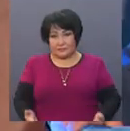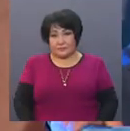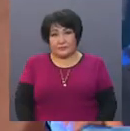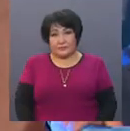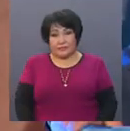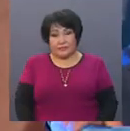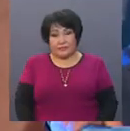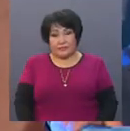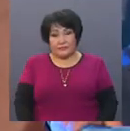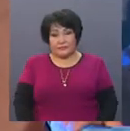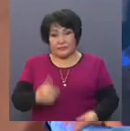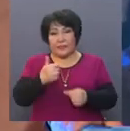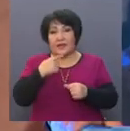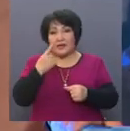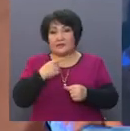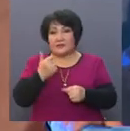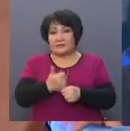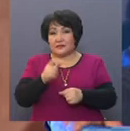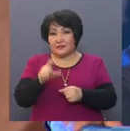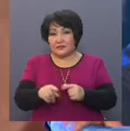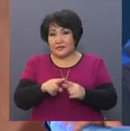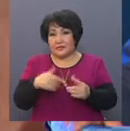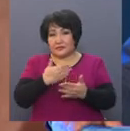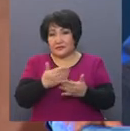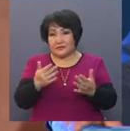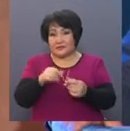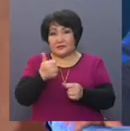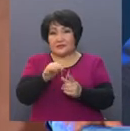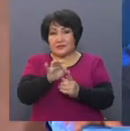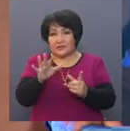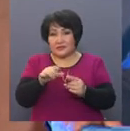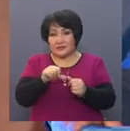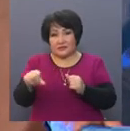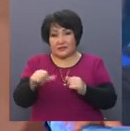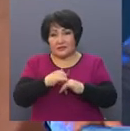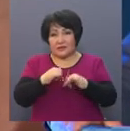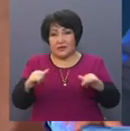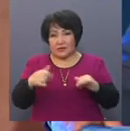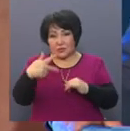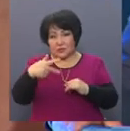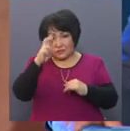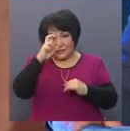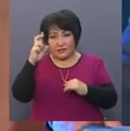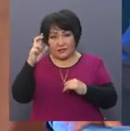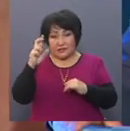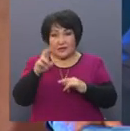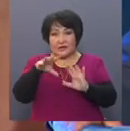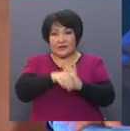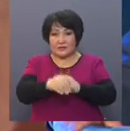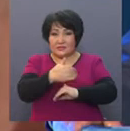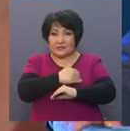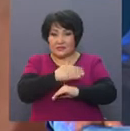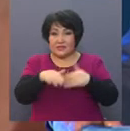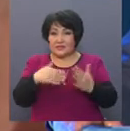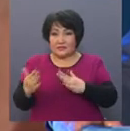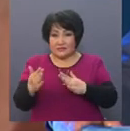Енді елбасы айтқандай, біздің негізгі мақсат мына ең дамыған 30 мемлекеттің арасына кіреміз десек, ол жан жақты кәсіпкерлерді